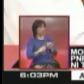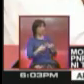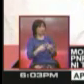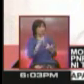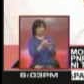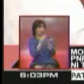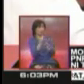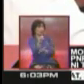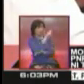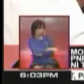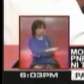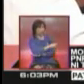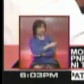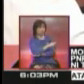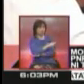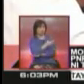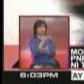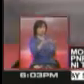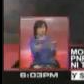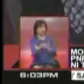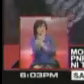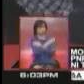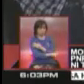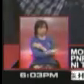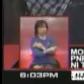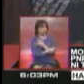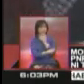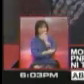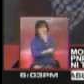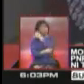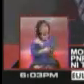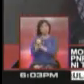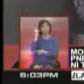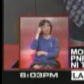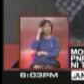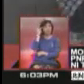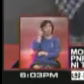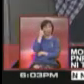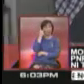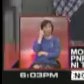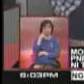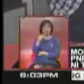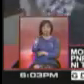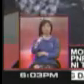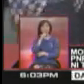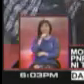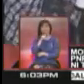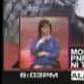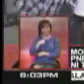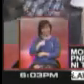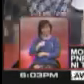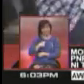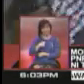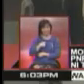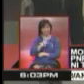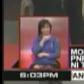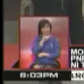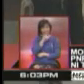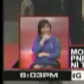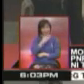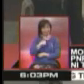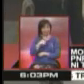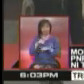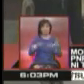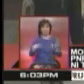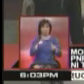pera. Opo. Tapos ibabalik pa yung cellphone. Ibabalik pa po yung cellphone. Aminado si Tyrone, hindi siya malinis. Pero, gate niya, wala raw